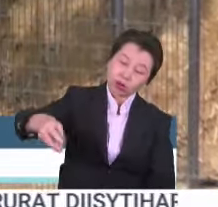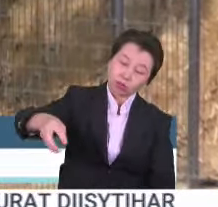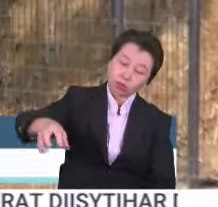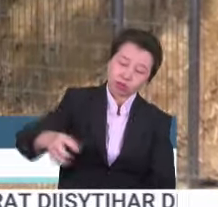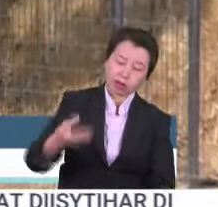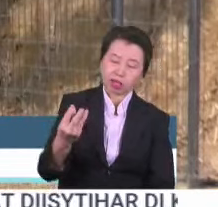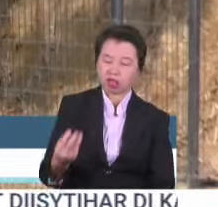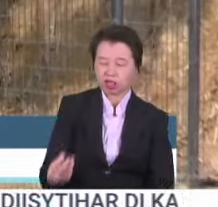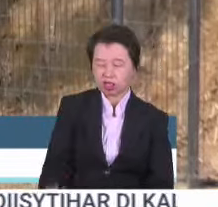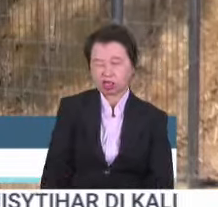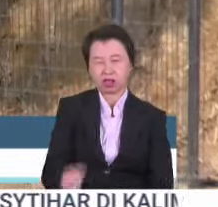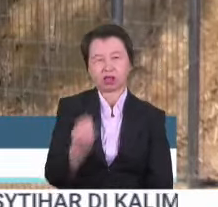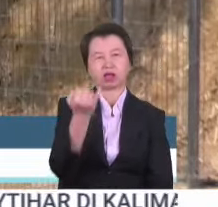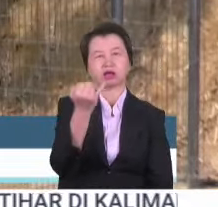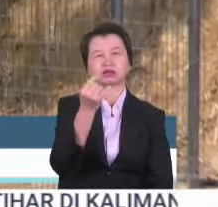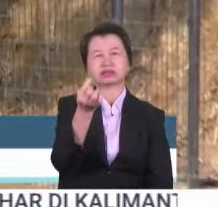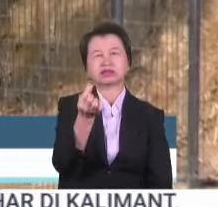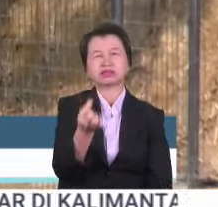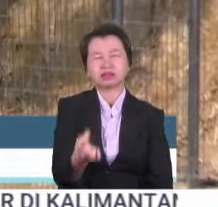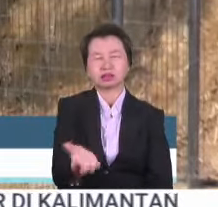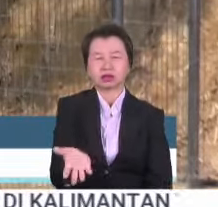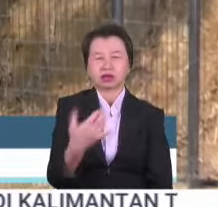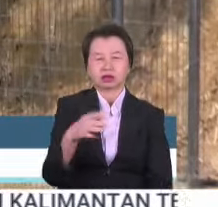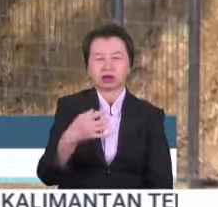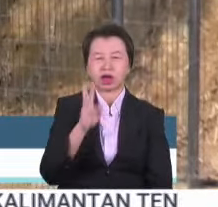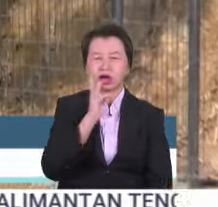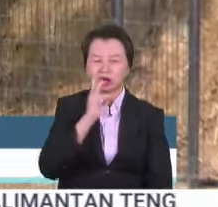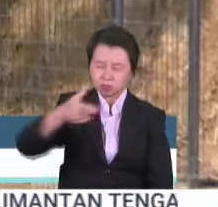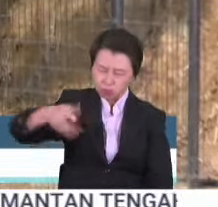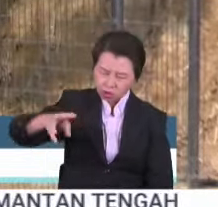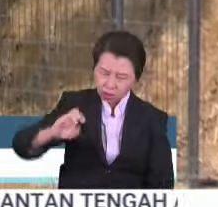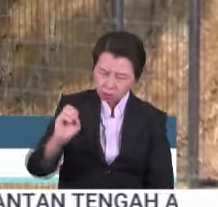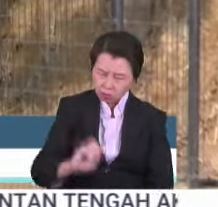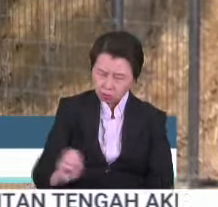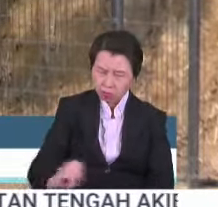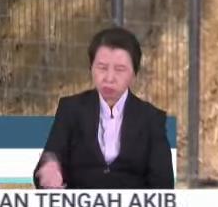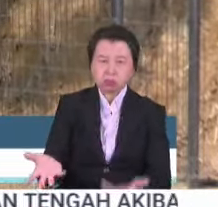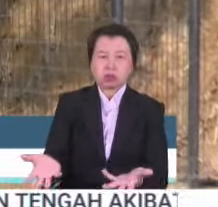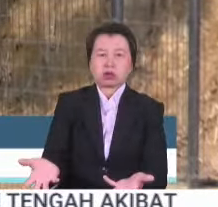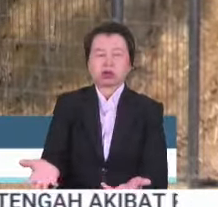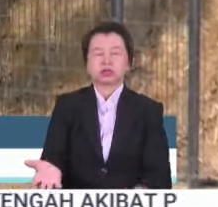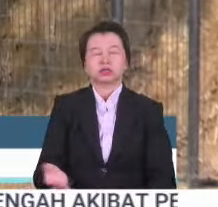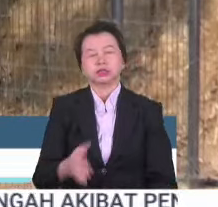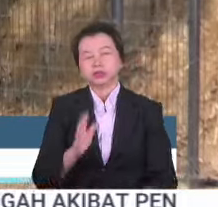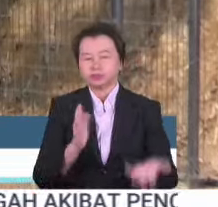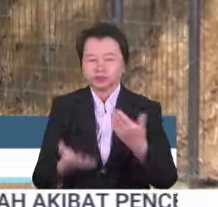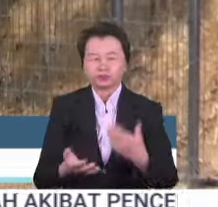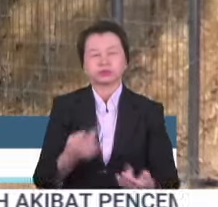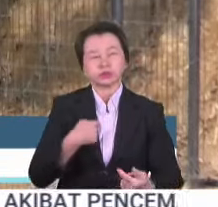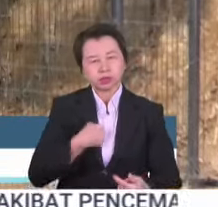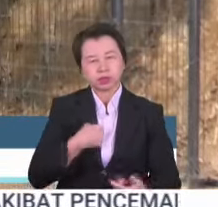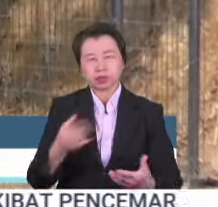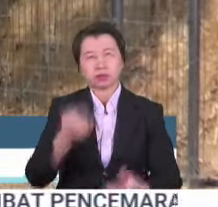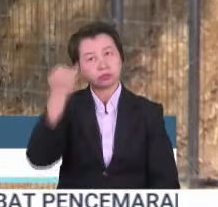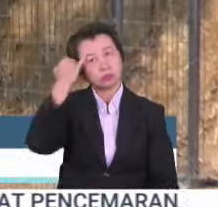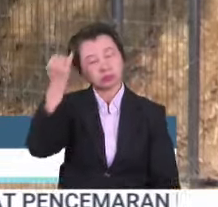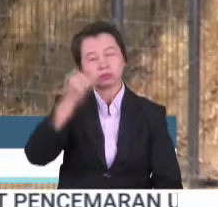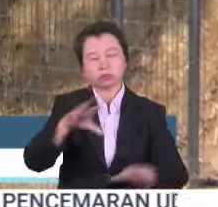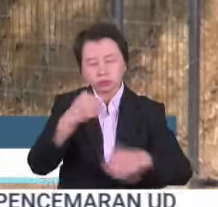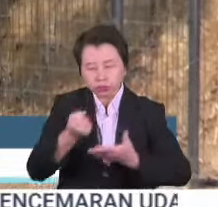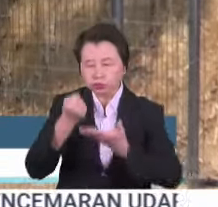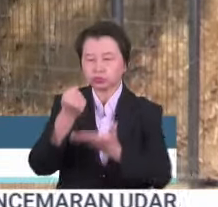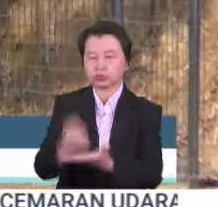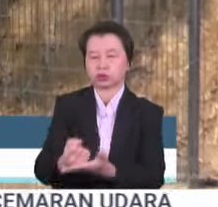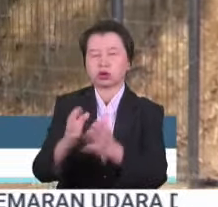mencukupi dan pkalan air selalu terputus sebab itu kita mengambil inisiatif untuk membantu penduduk Kampung